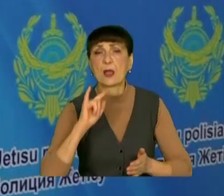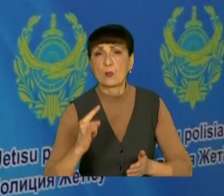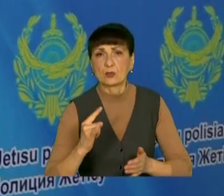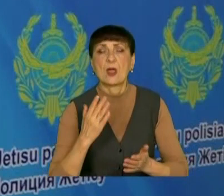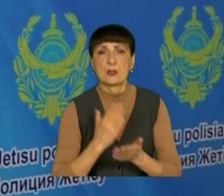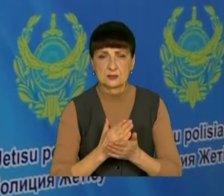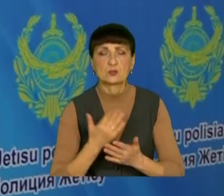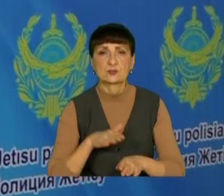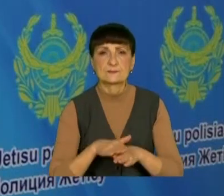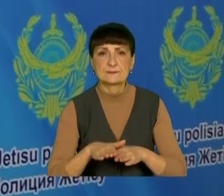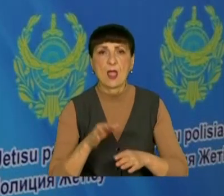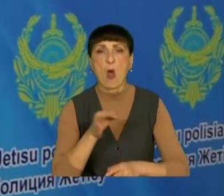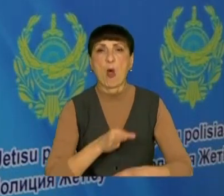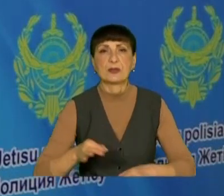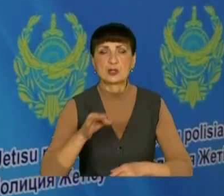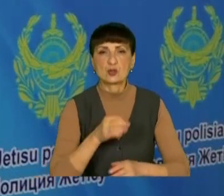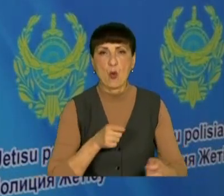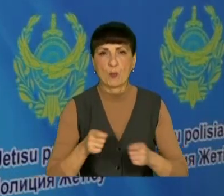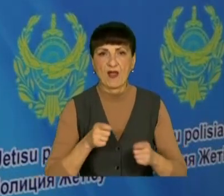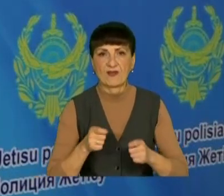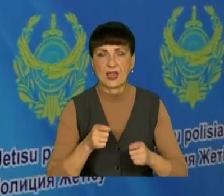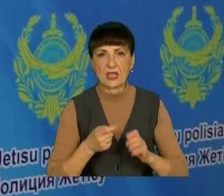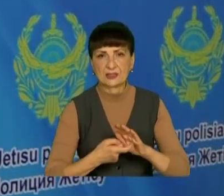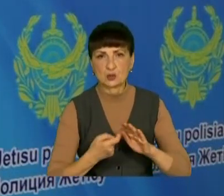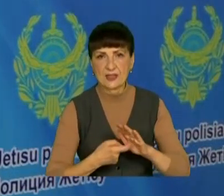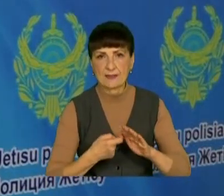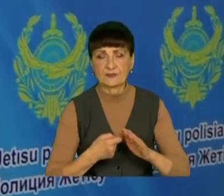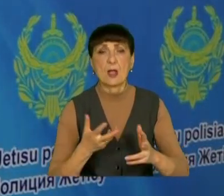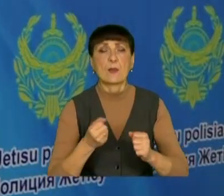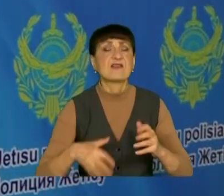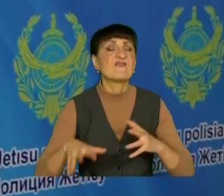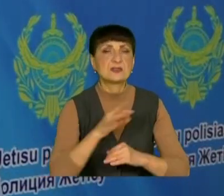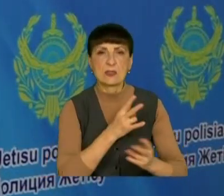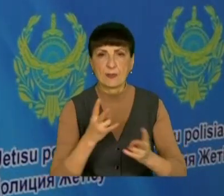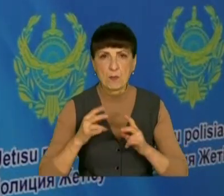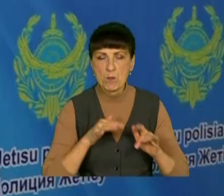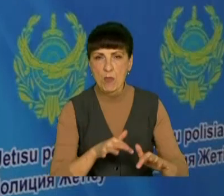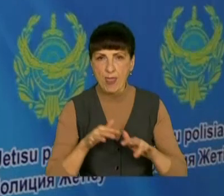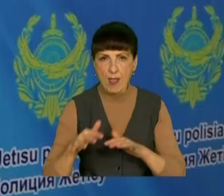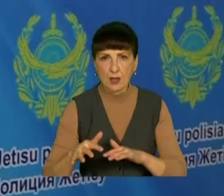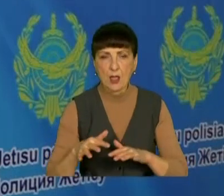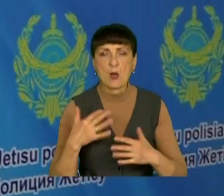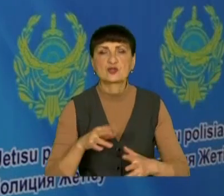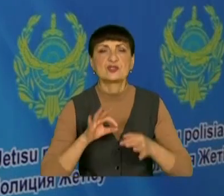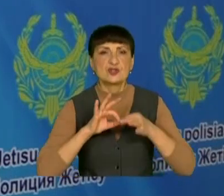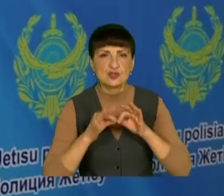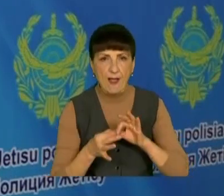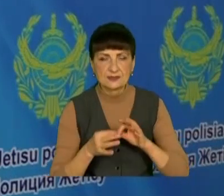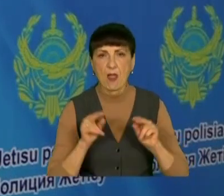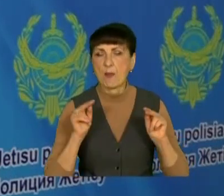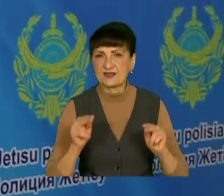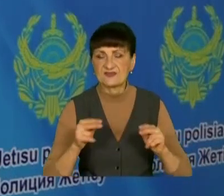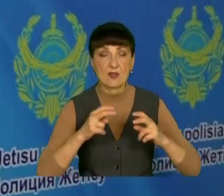в производстве областного управления дознания. Принимаются все необходимые меры по тщательному и